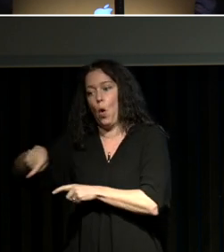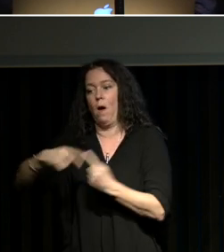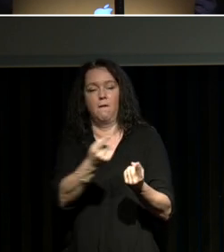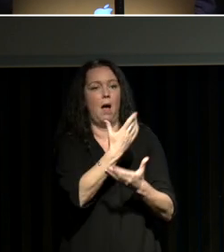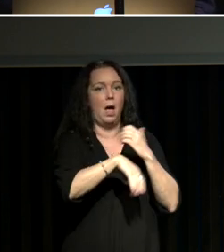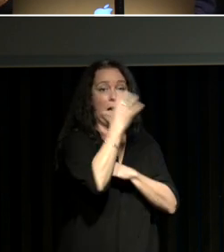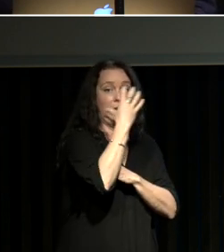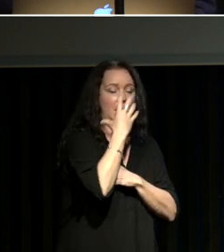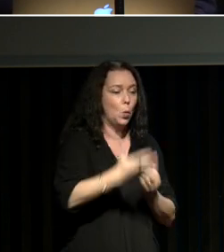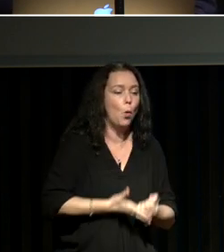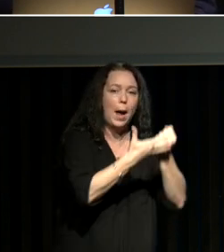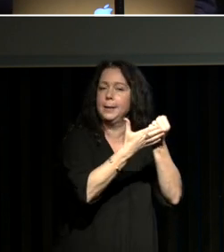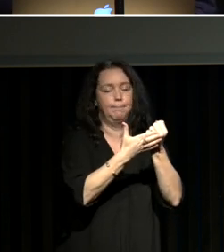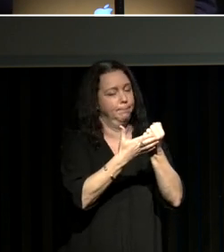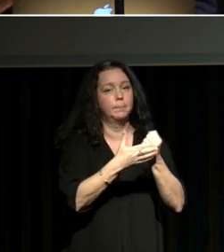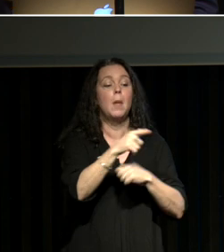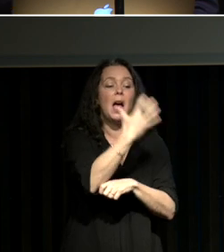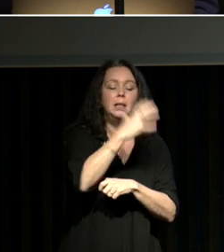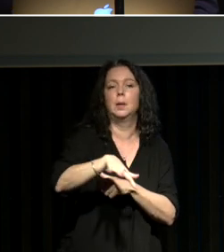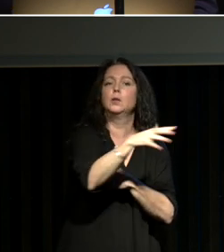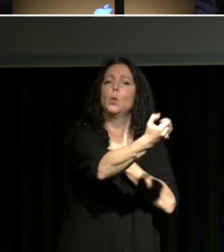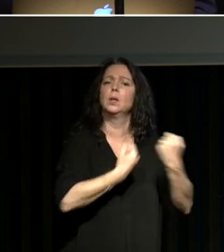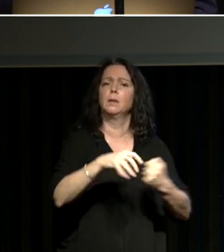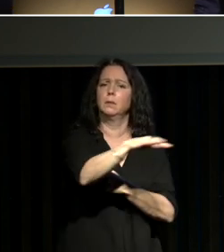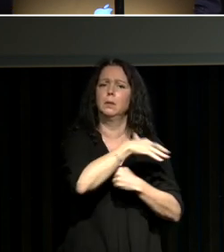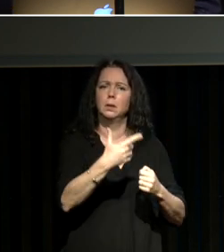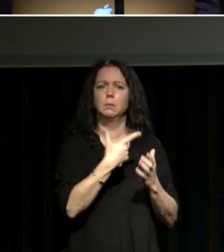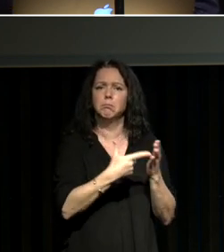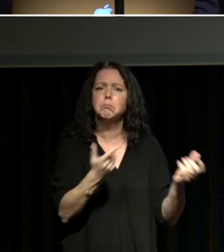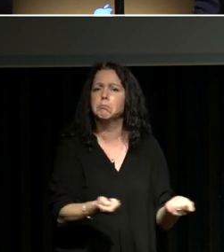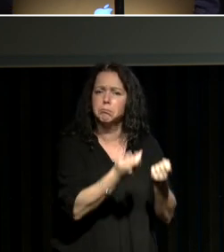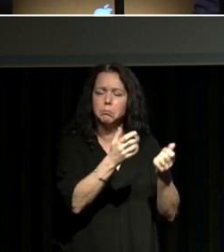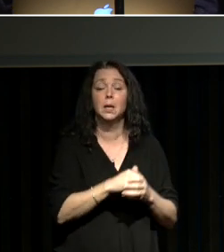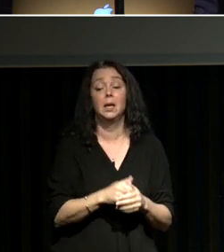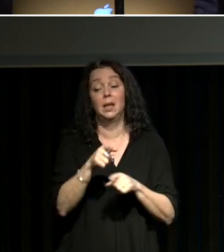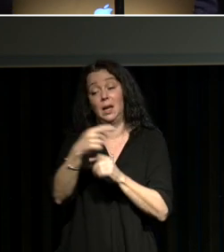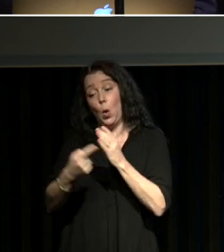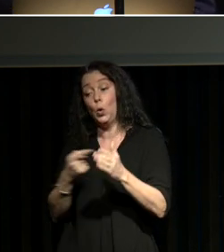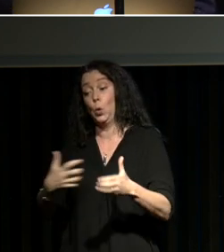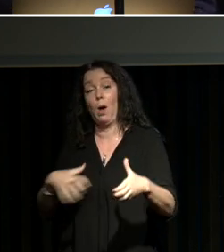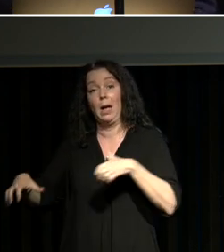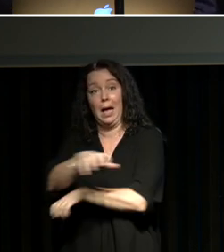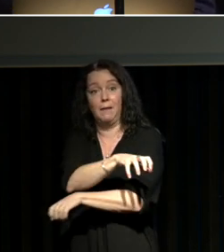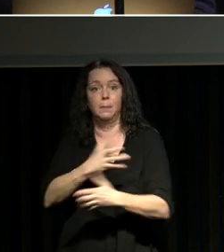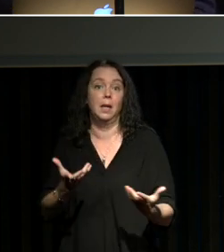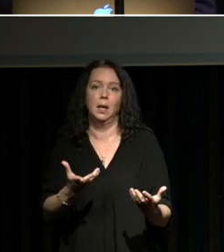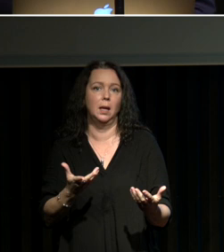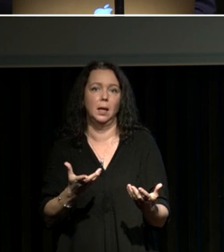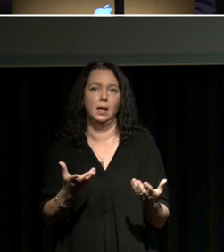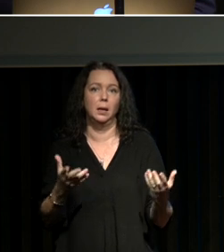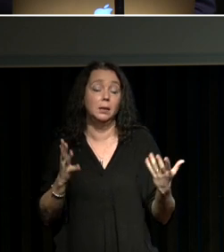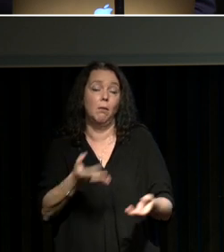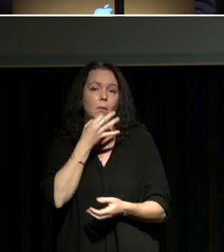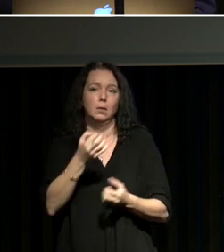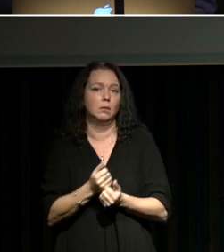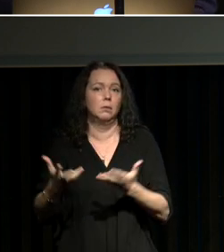peu moins. La réa s'est adaptée. On a repris toutes les activités de greffe. Mais sans vouloir vous donner des chiffres, pendant